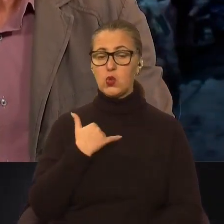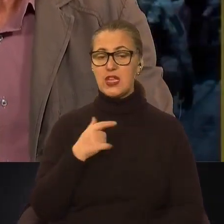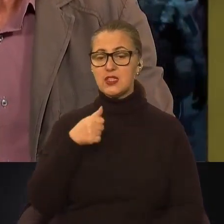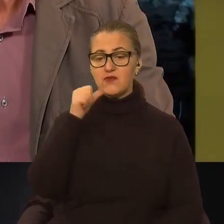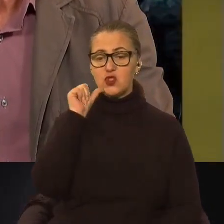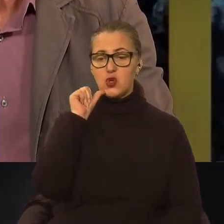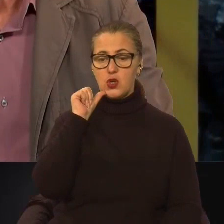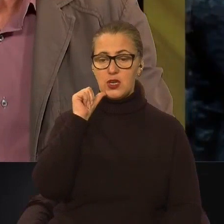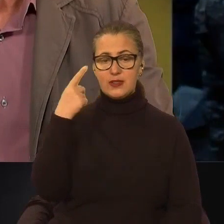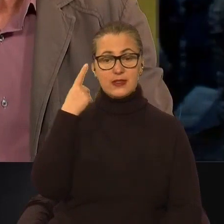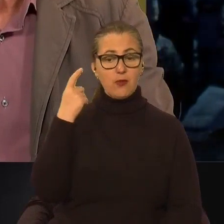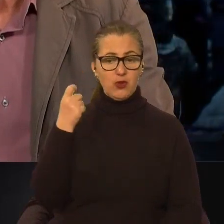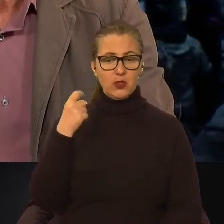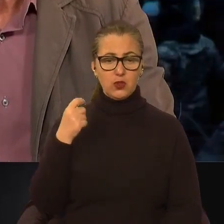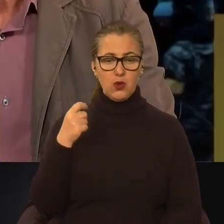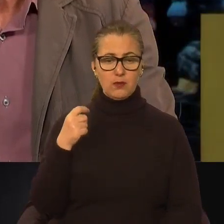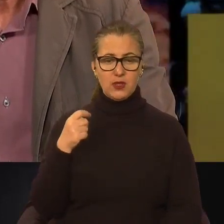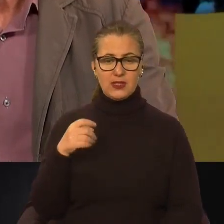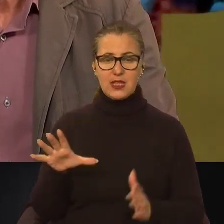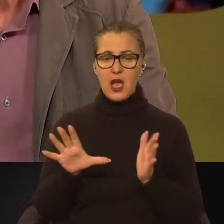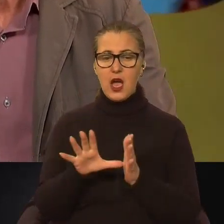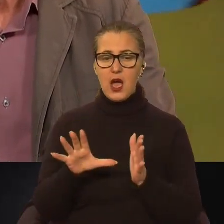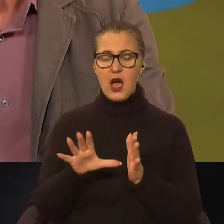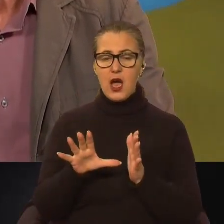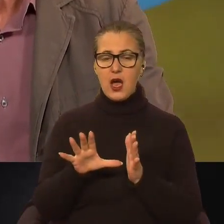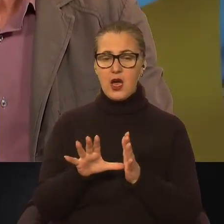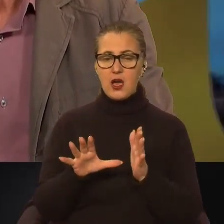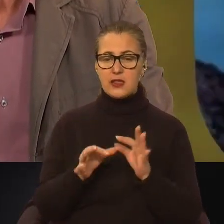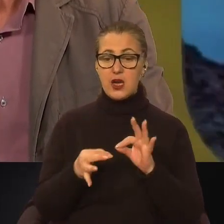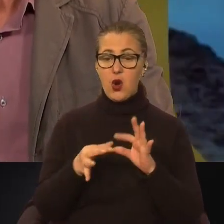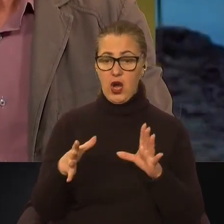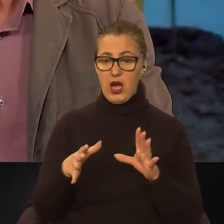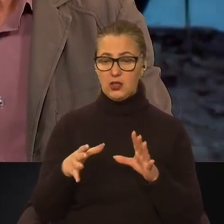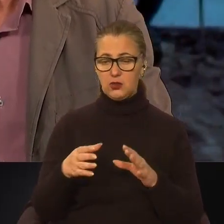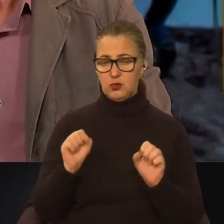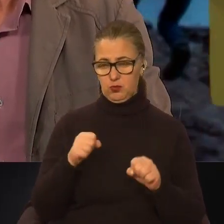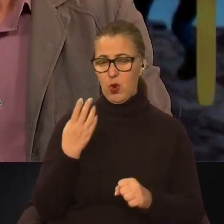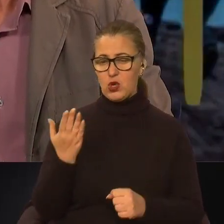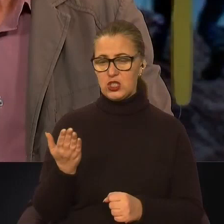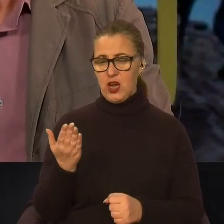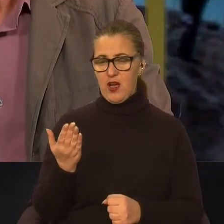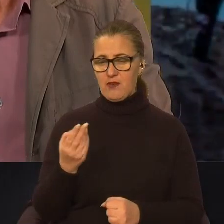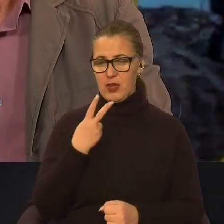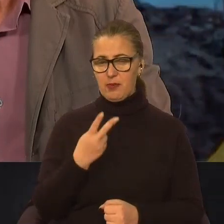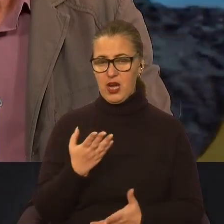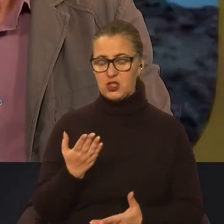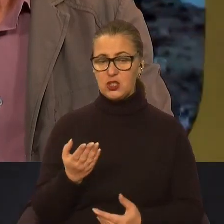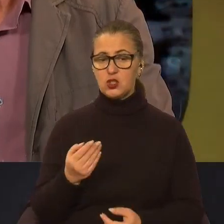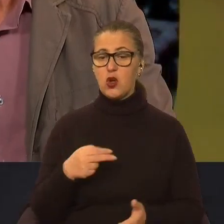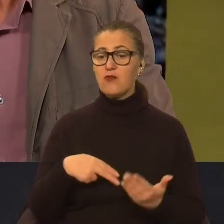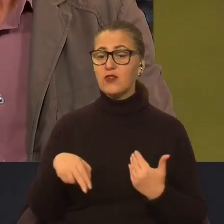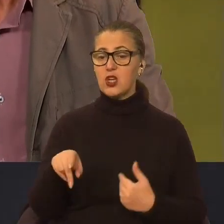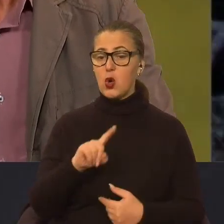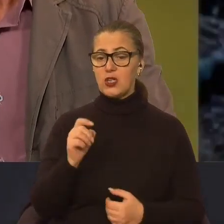за повідомленнями енергетиму Напевно ви вже бачили що виходив ненадовго з роботи